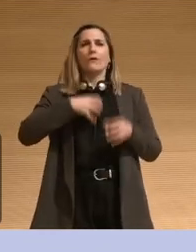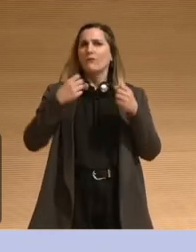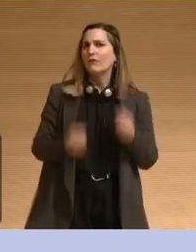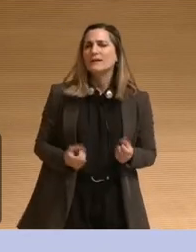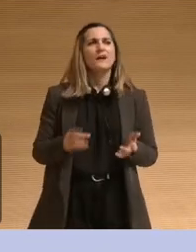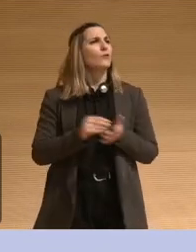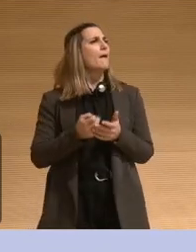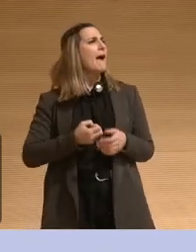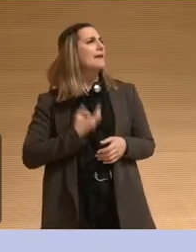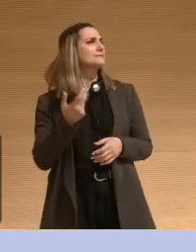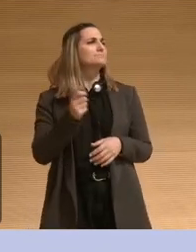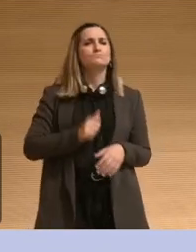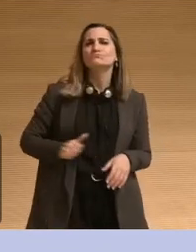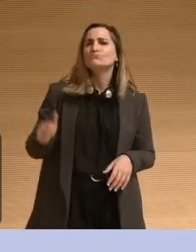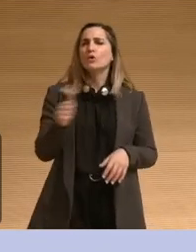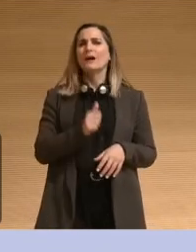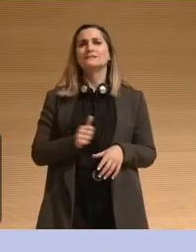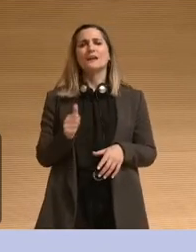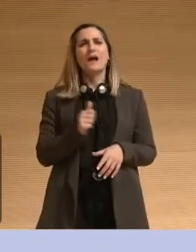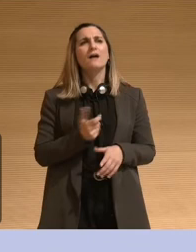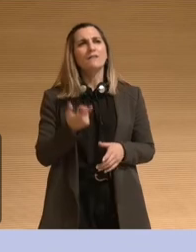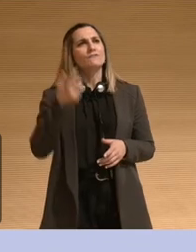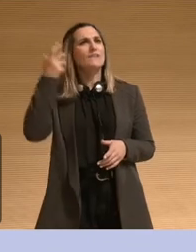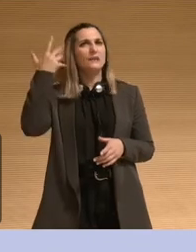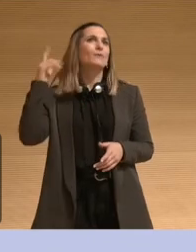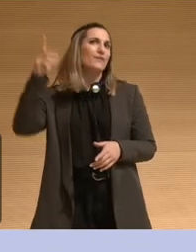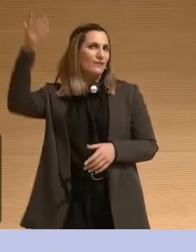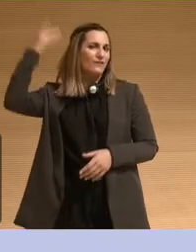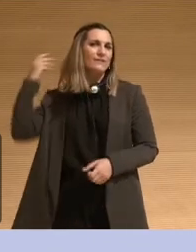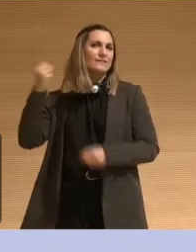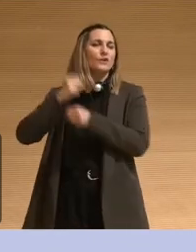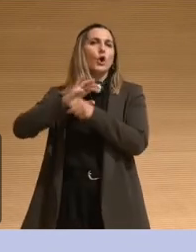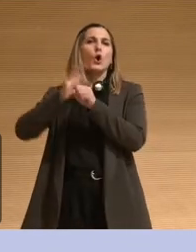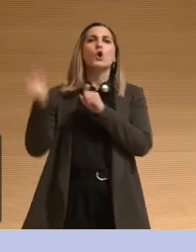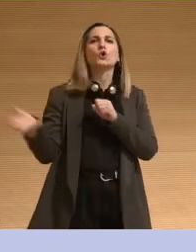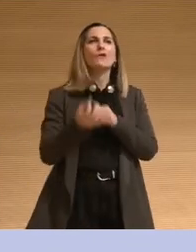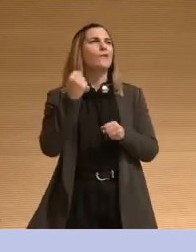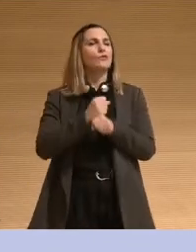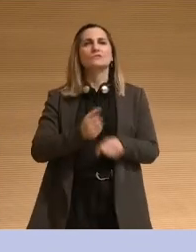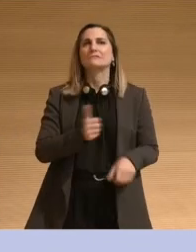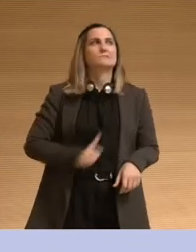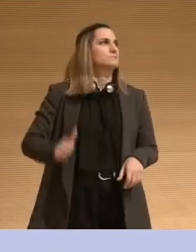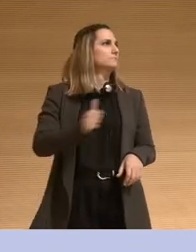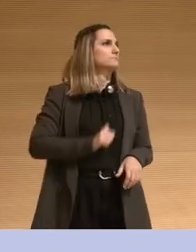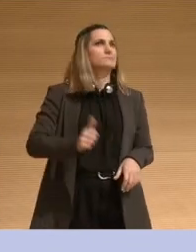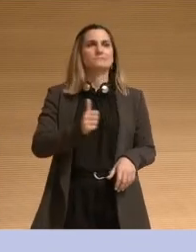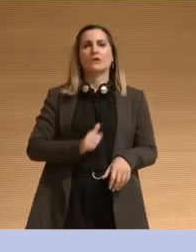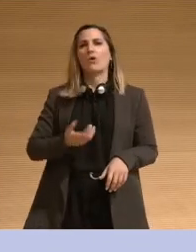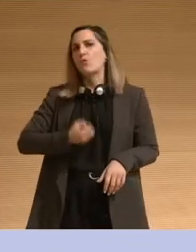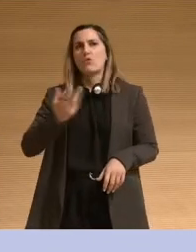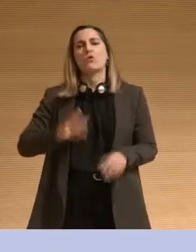αίσθηση μοναξιάς που νιώσαμε, φαντάζομαι όλοι, κατά τη διάρκεια του COVID. Αφού